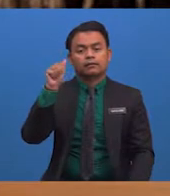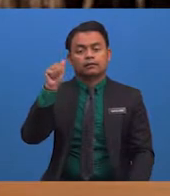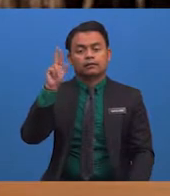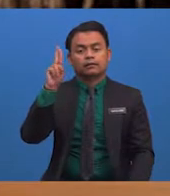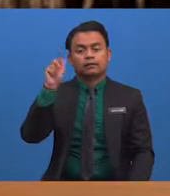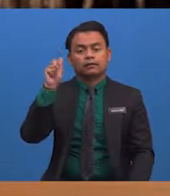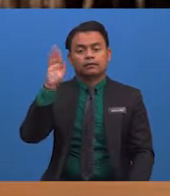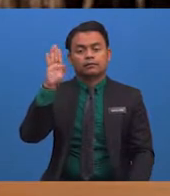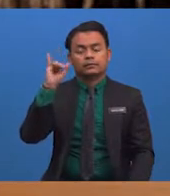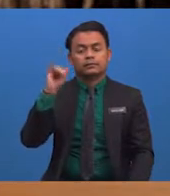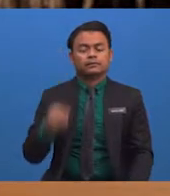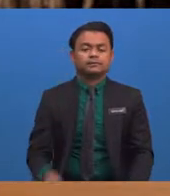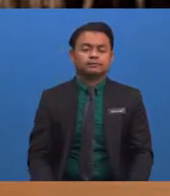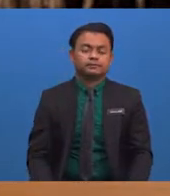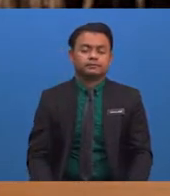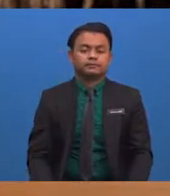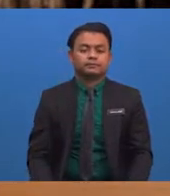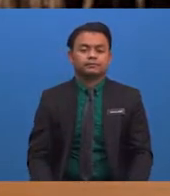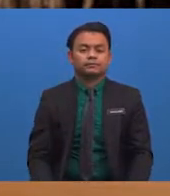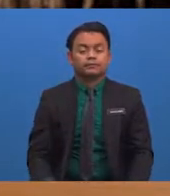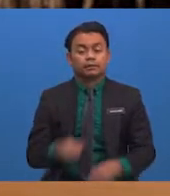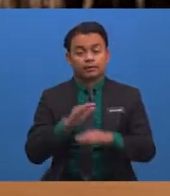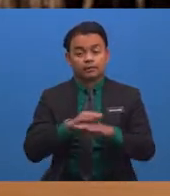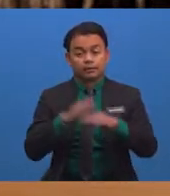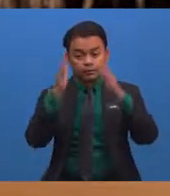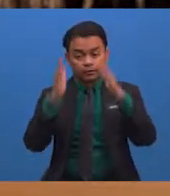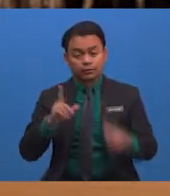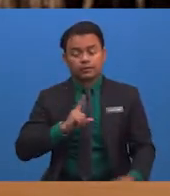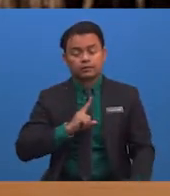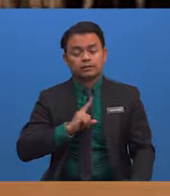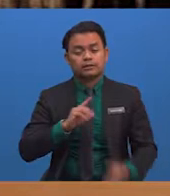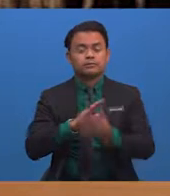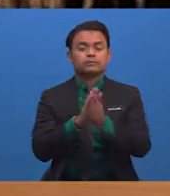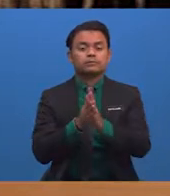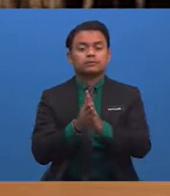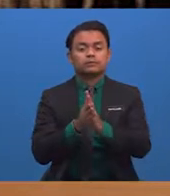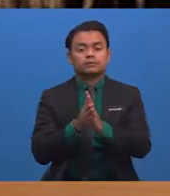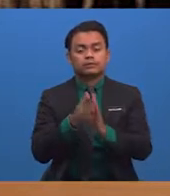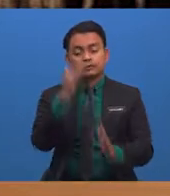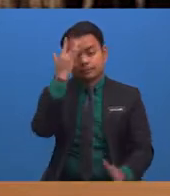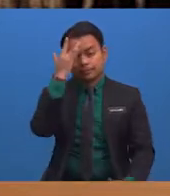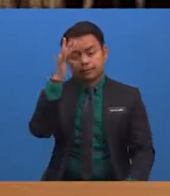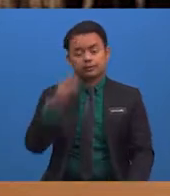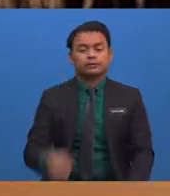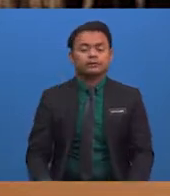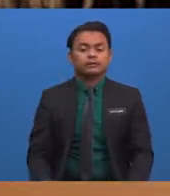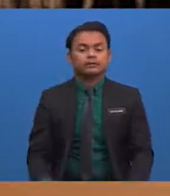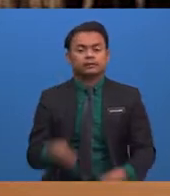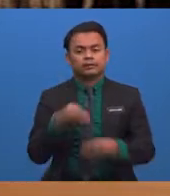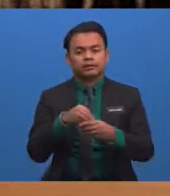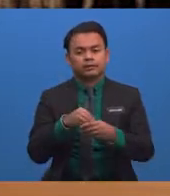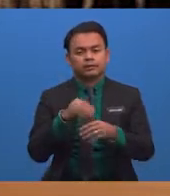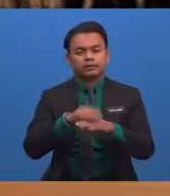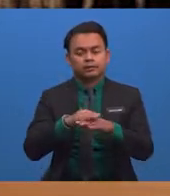Hanbal, Al-Bukhari, Al-Muslim dan lain-lain yang pakar dalam ilmuwan hadis, fiqh